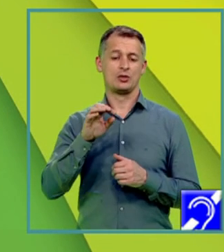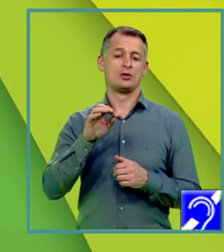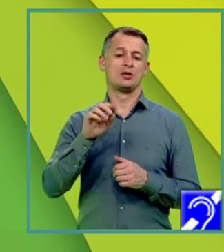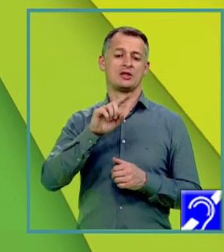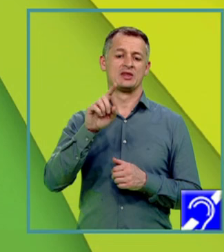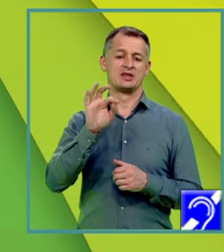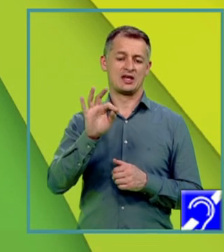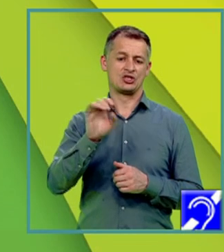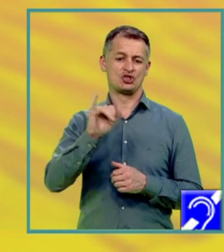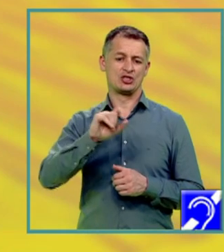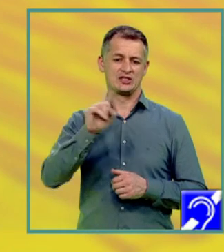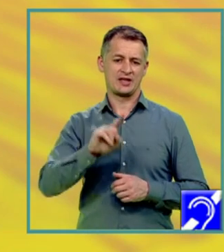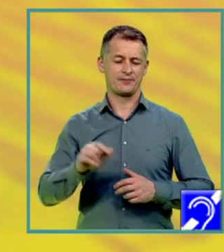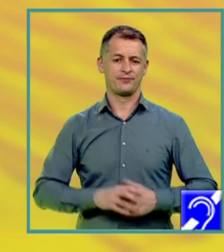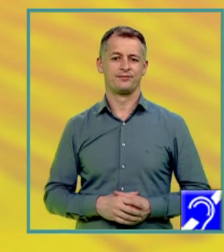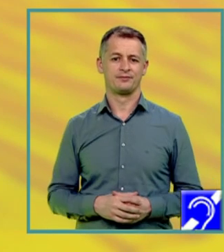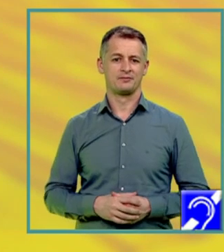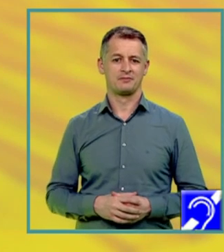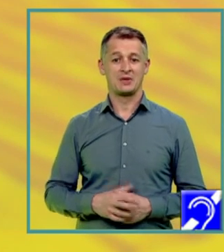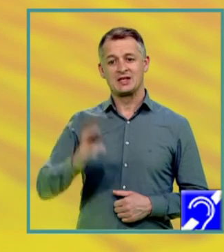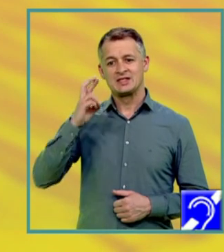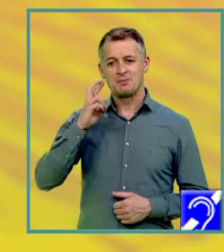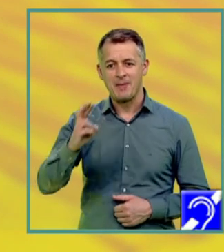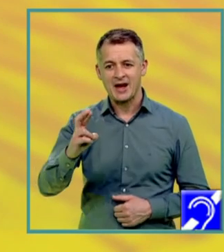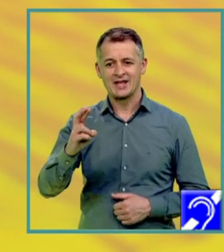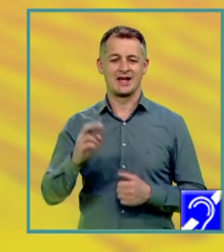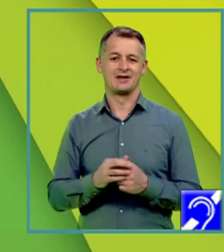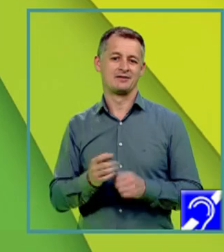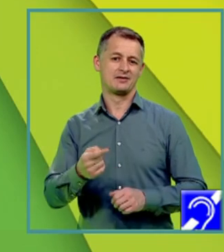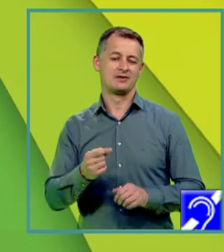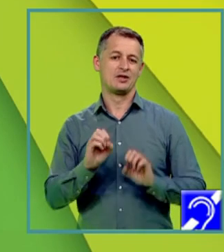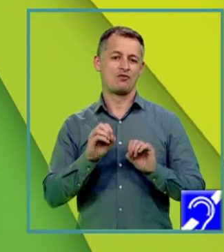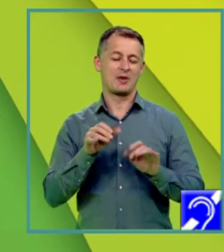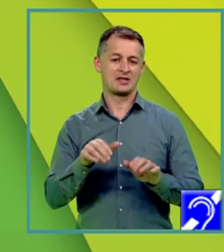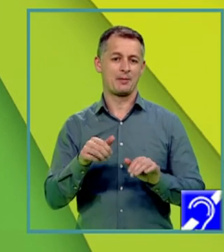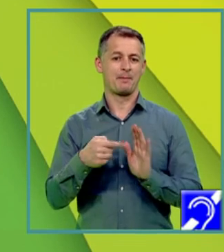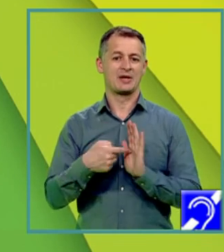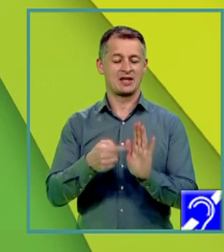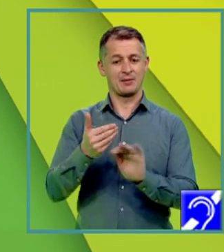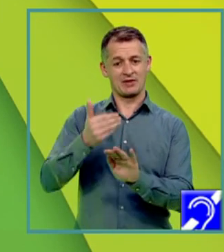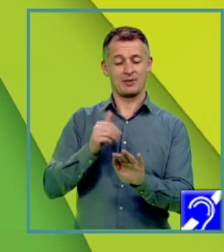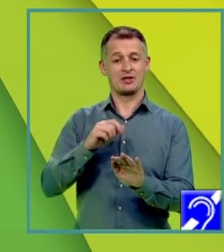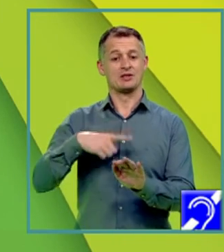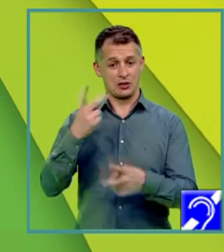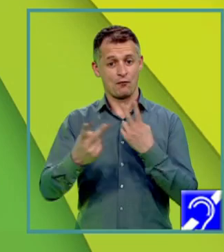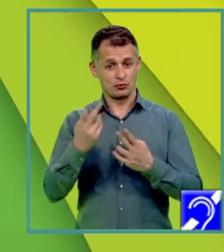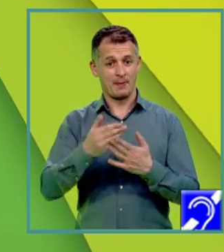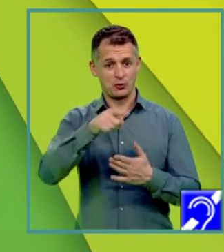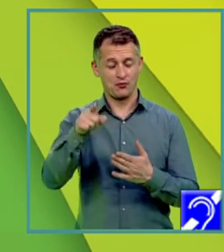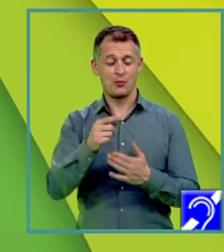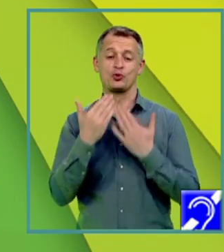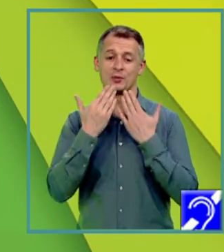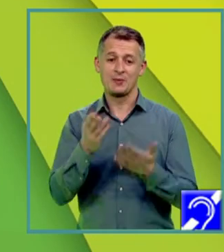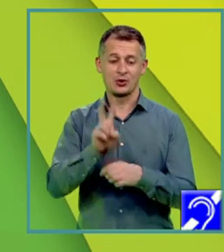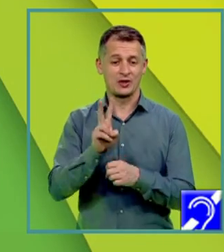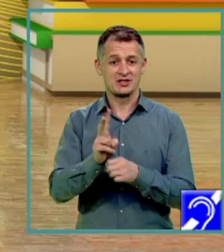parametrii te și Z în speranța că noțiunile prezentate anterior vă sunt utile Vă mulțumesc pentru atenție Și